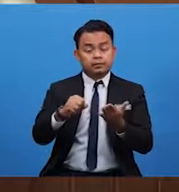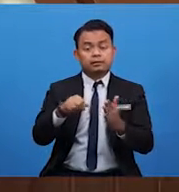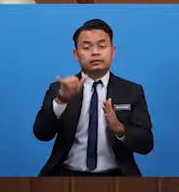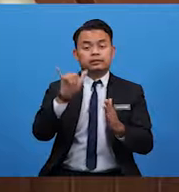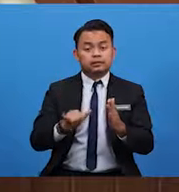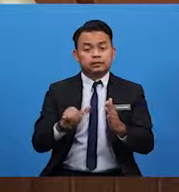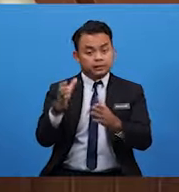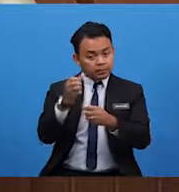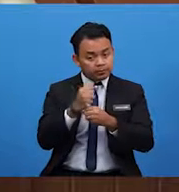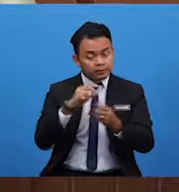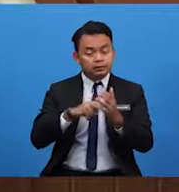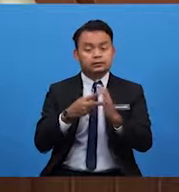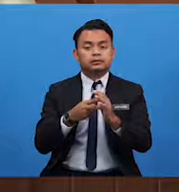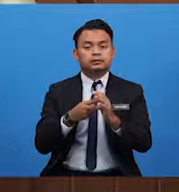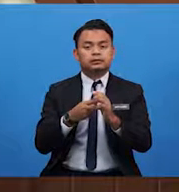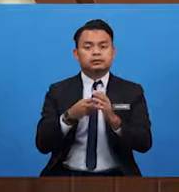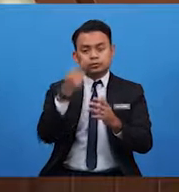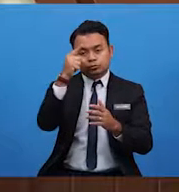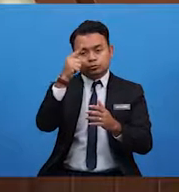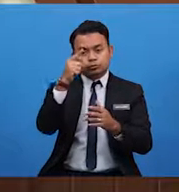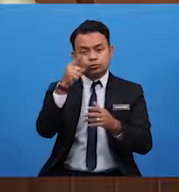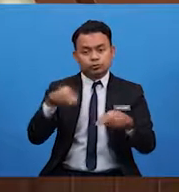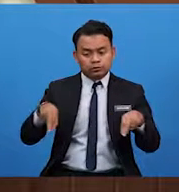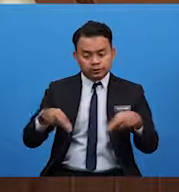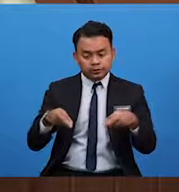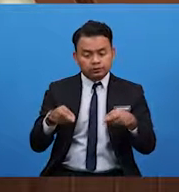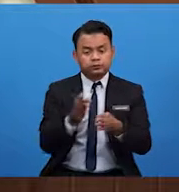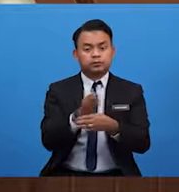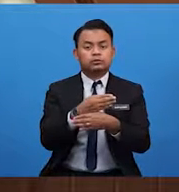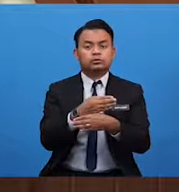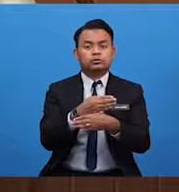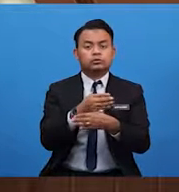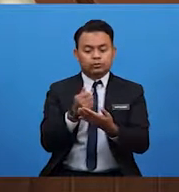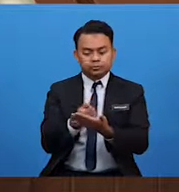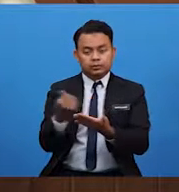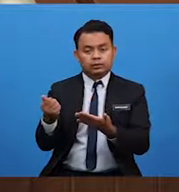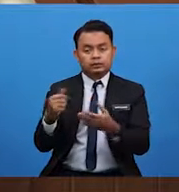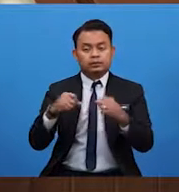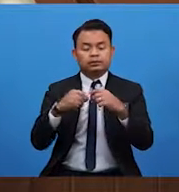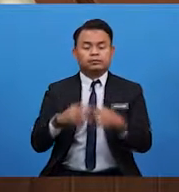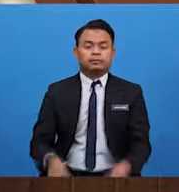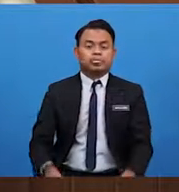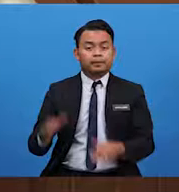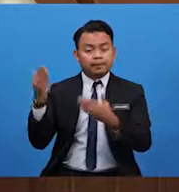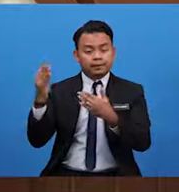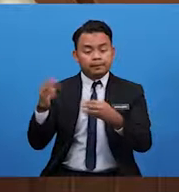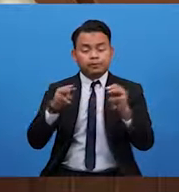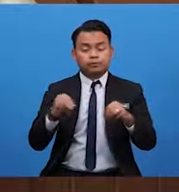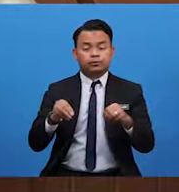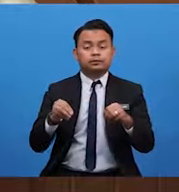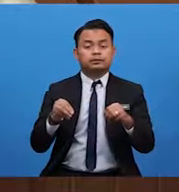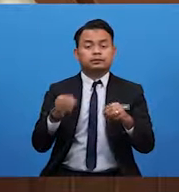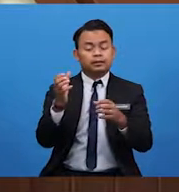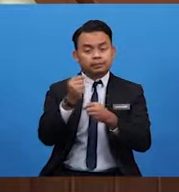litar peralatan elektrik. Harap murid-murid semua dapat bersedia dengan alat tulis serta buku